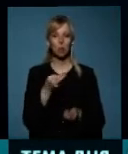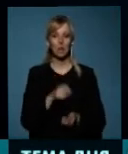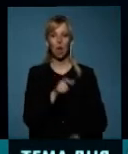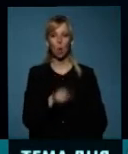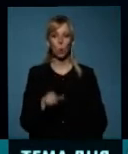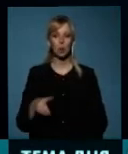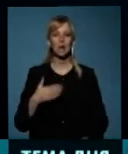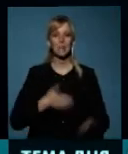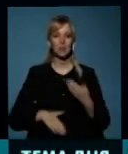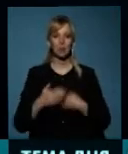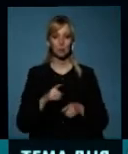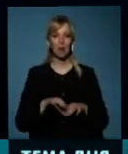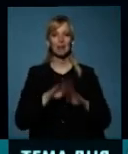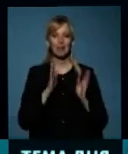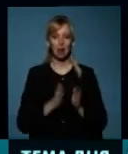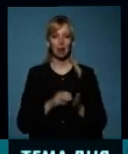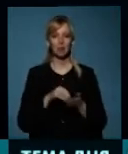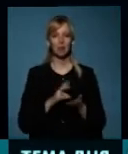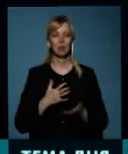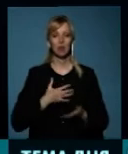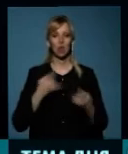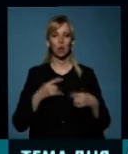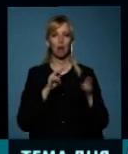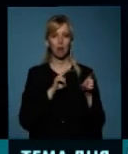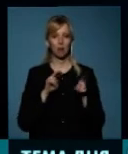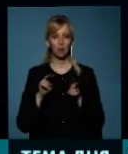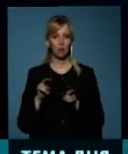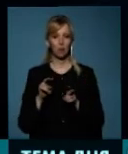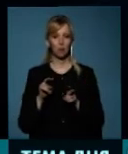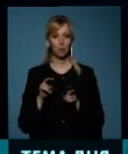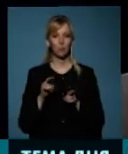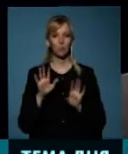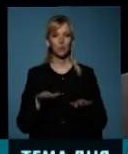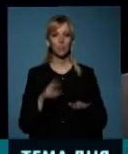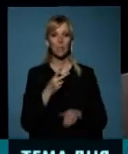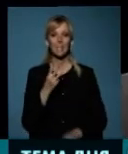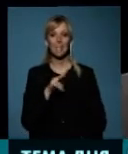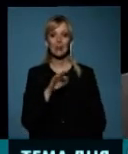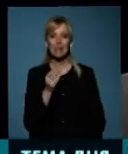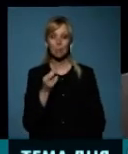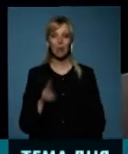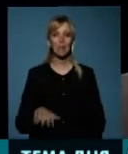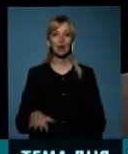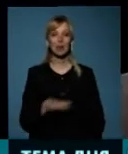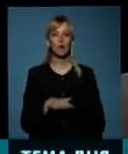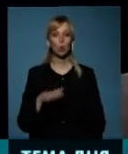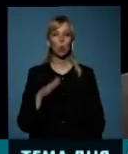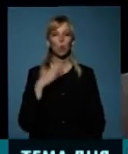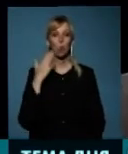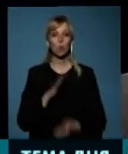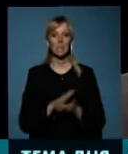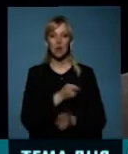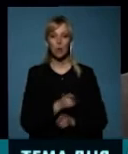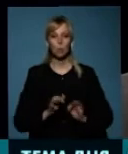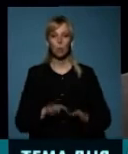людей з інвалідністю. Це така загальна статистика для наших глядачів, але з 23 липня на території Буковини триває